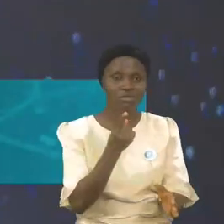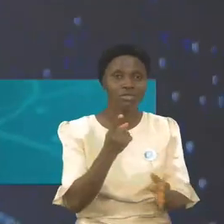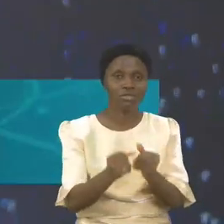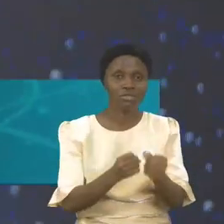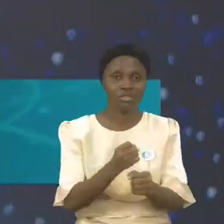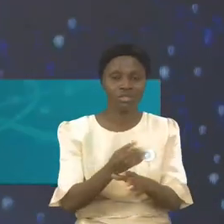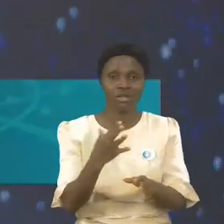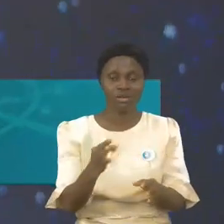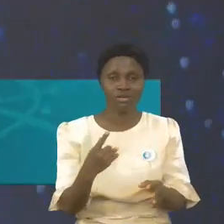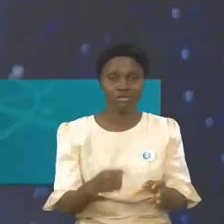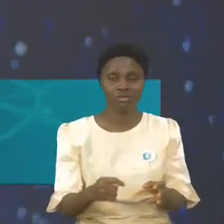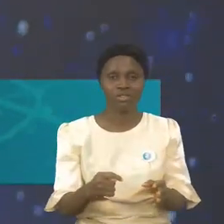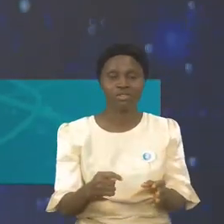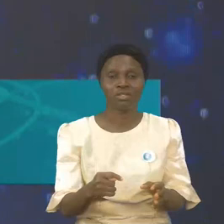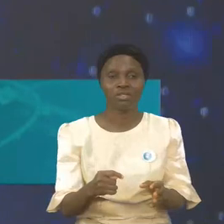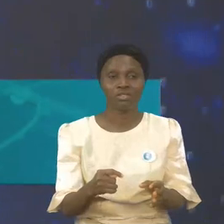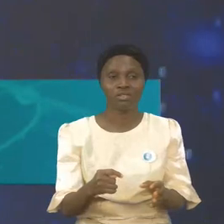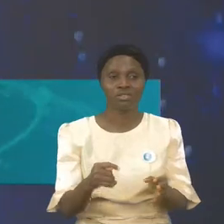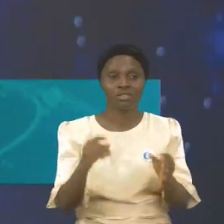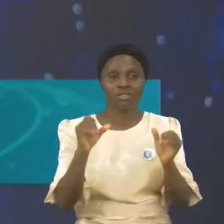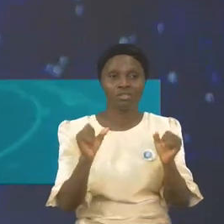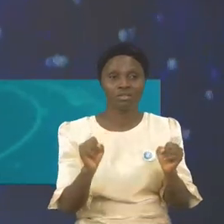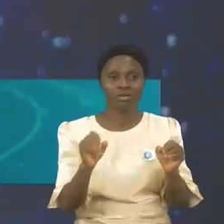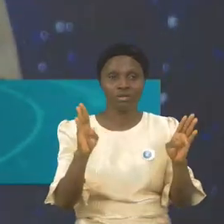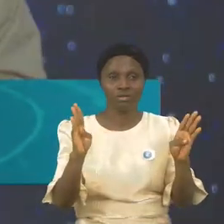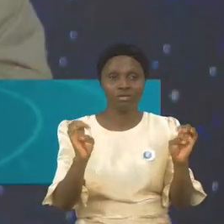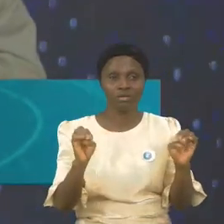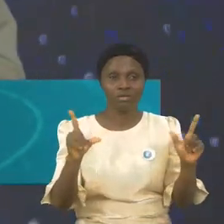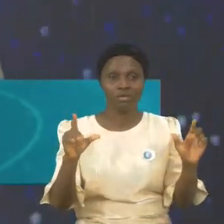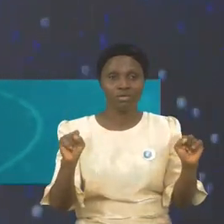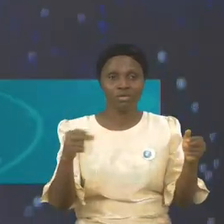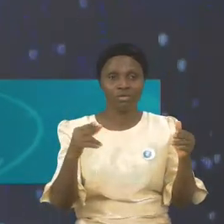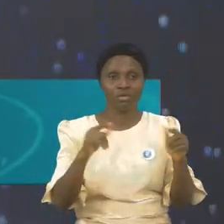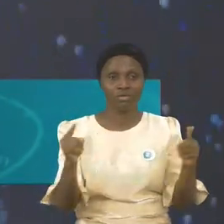la première année de berthazar au roi de Babylone Daniel